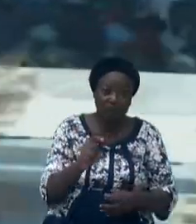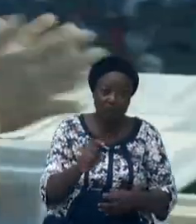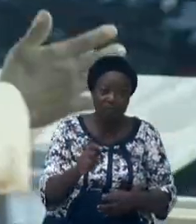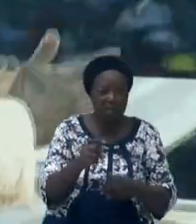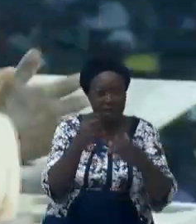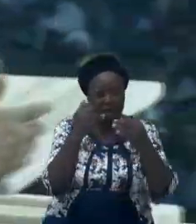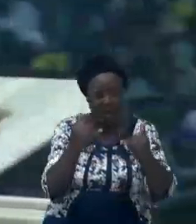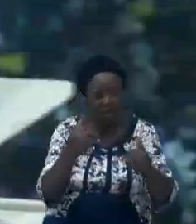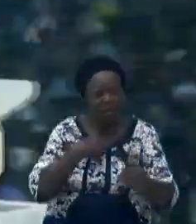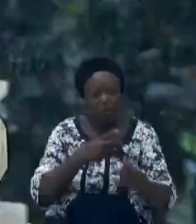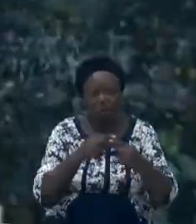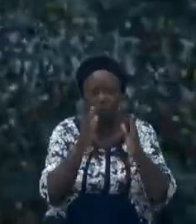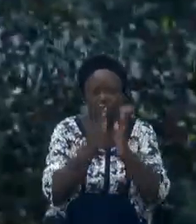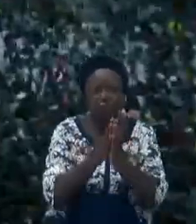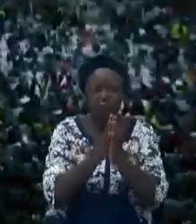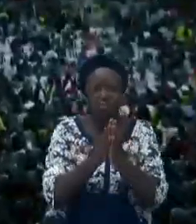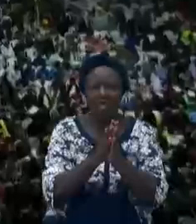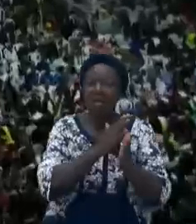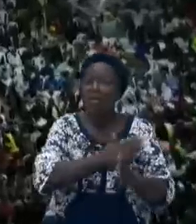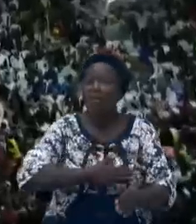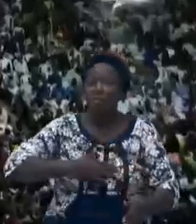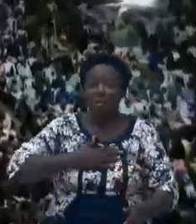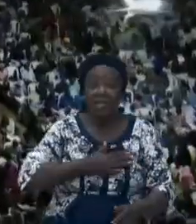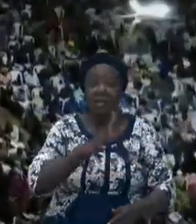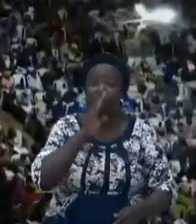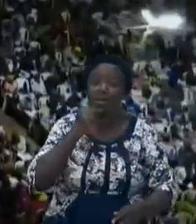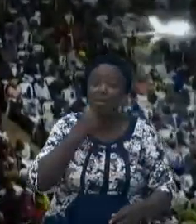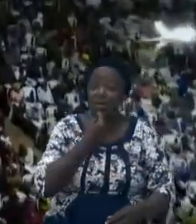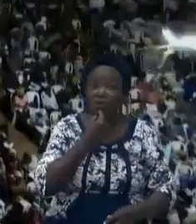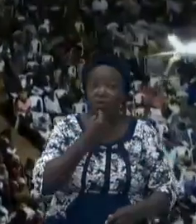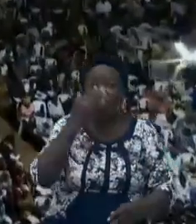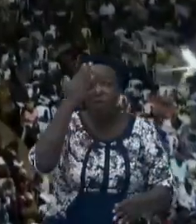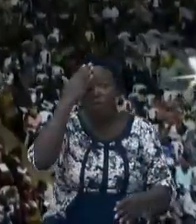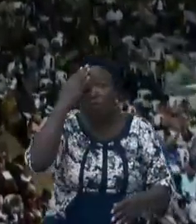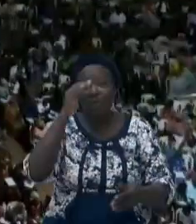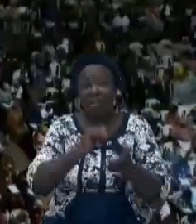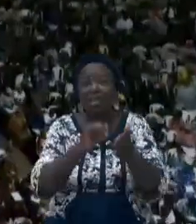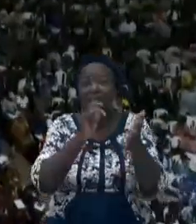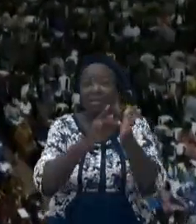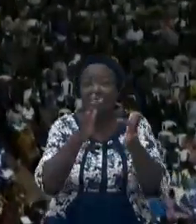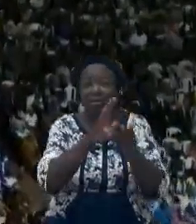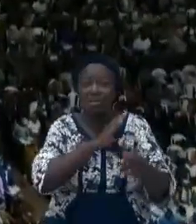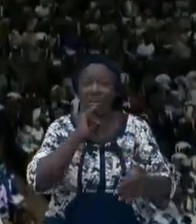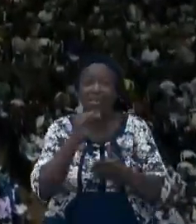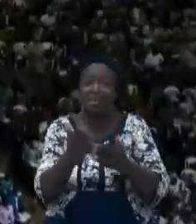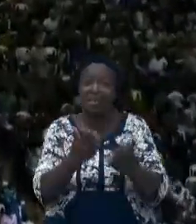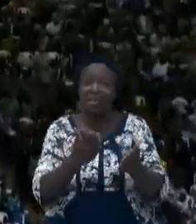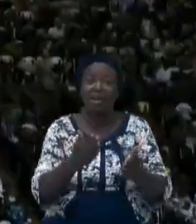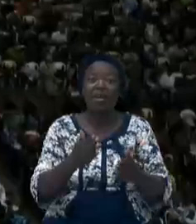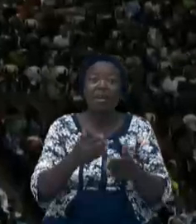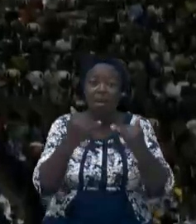fermés la tête baissée ce soit les jeux permet et vient c'est disponible quiconque a